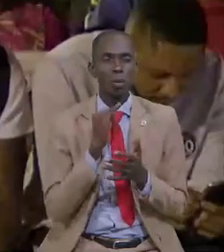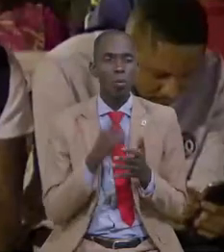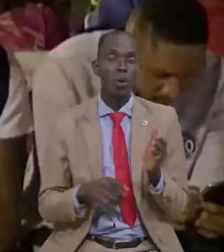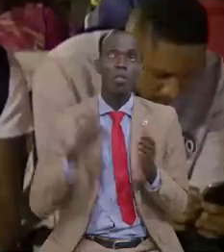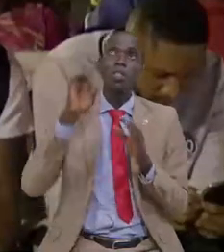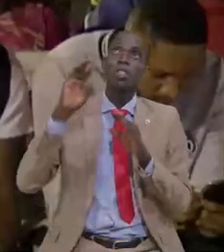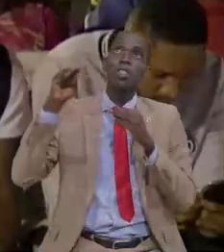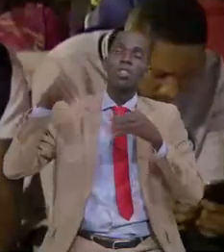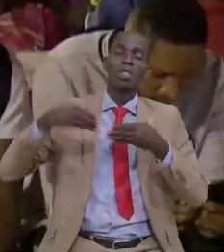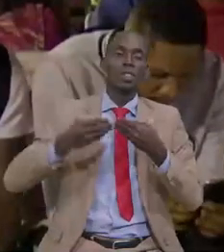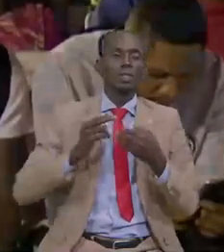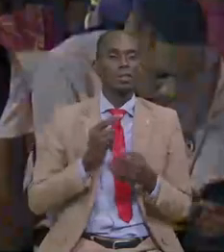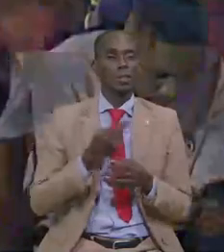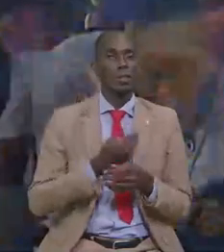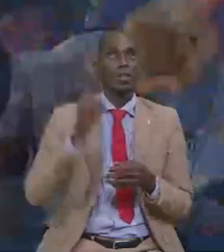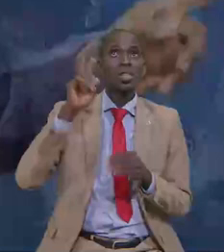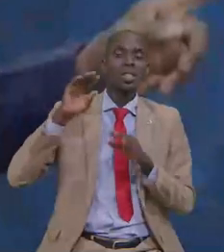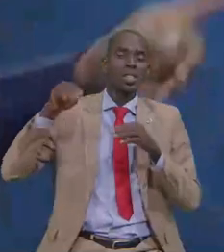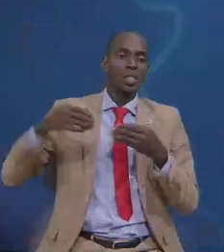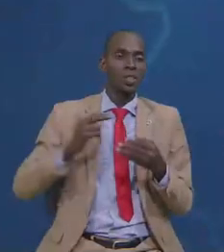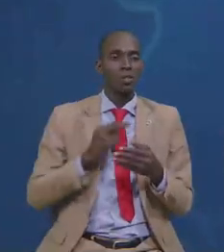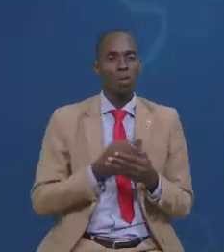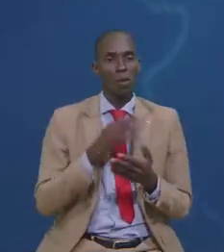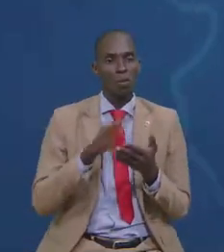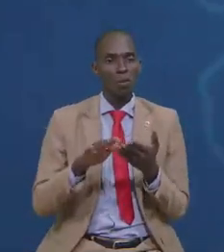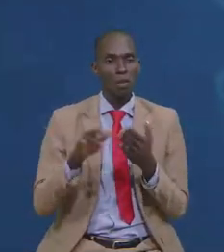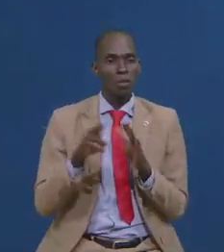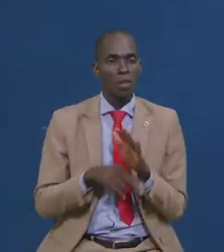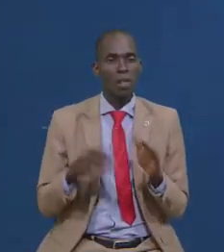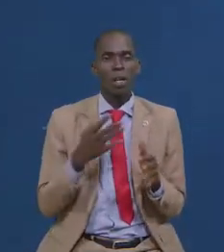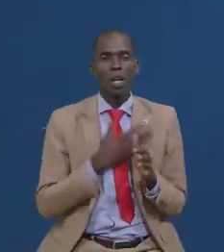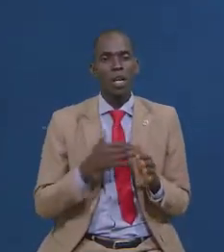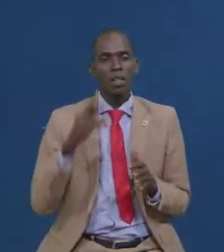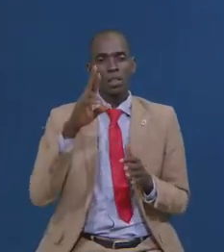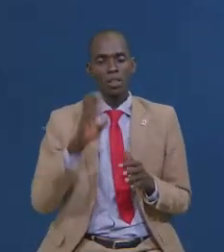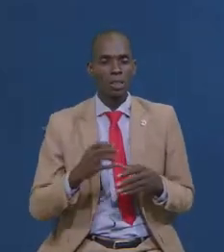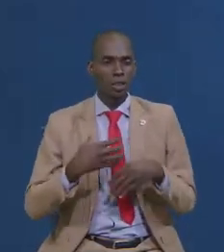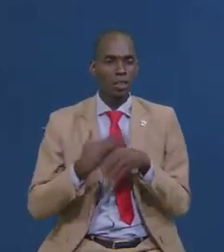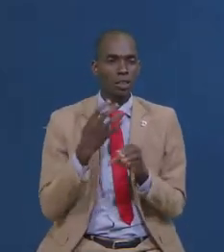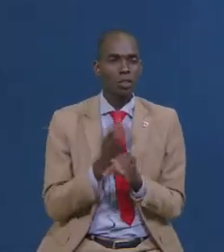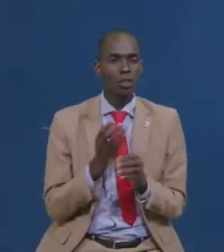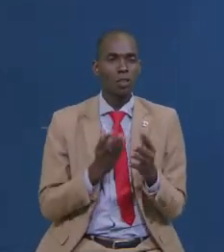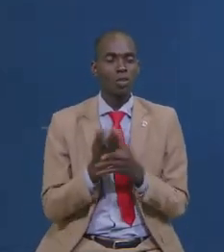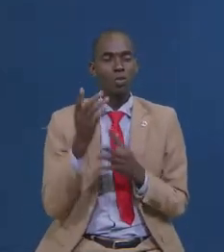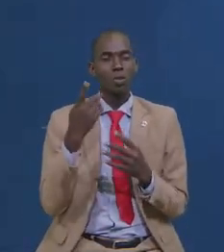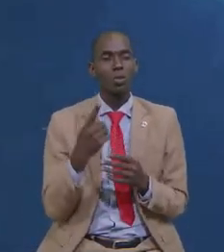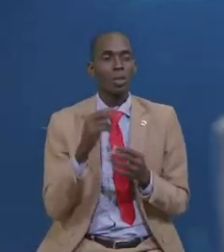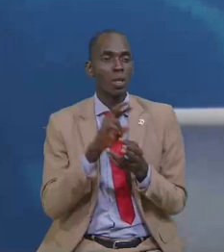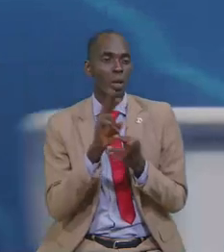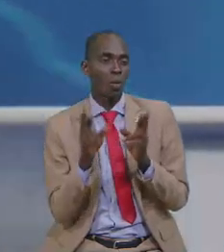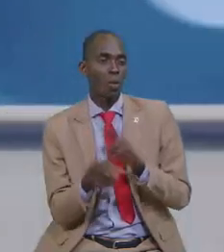C'est ce qu'il nous donne. Il nous donne le pardon et la